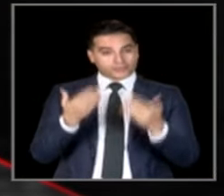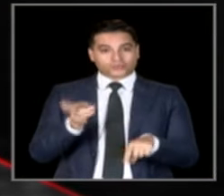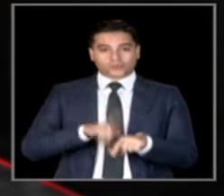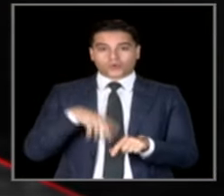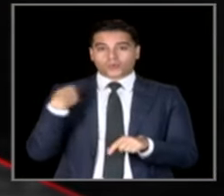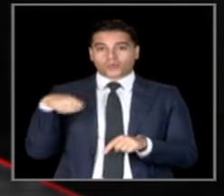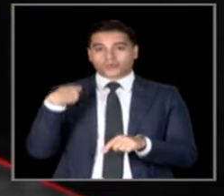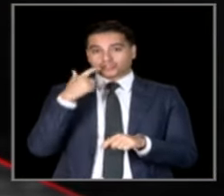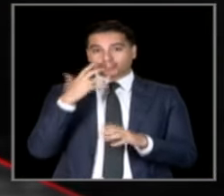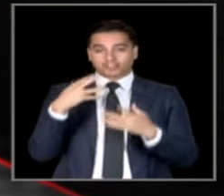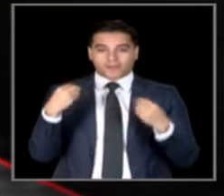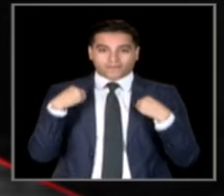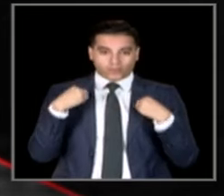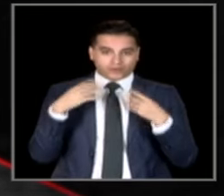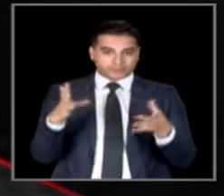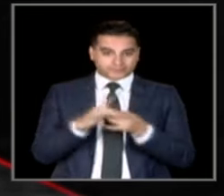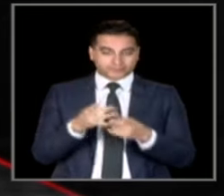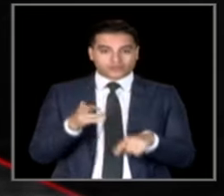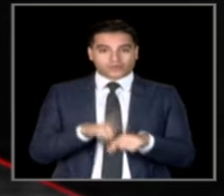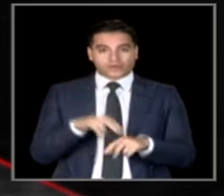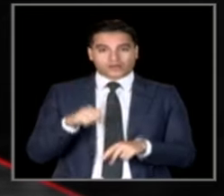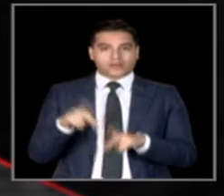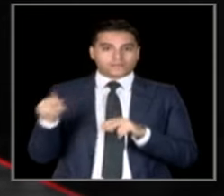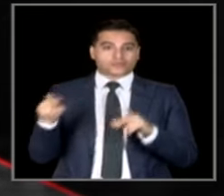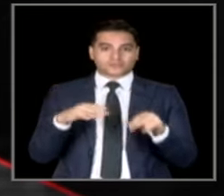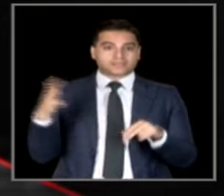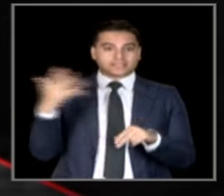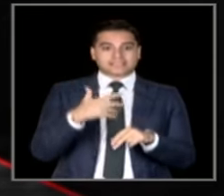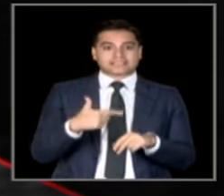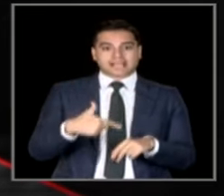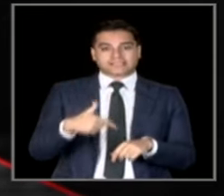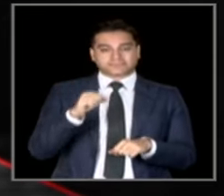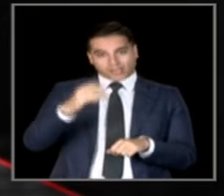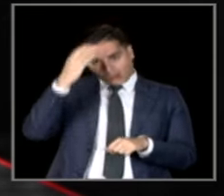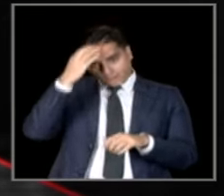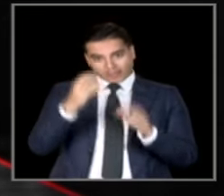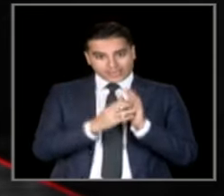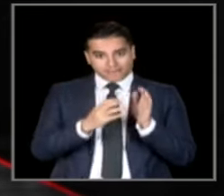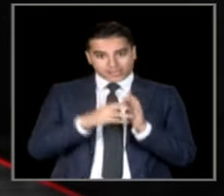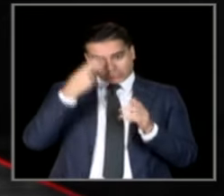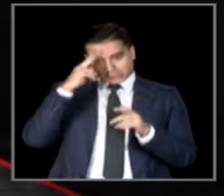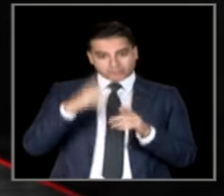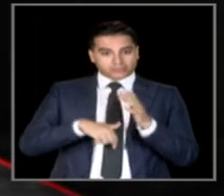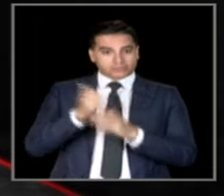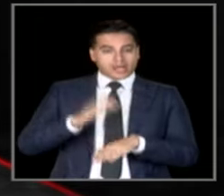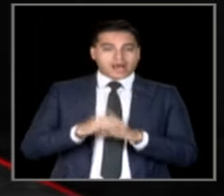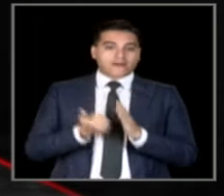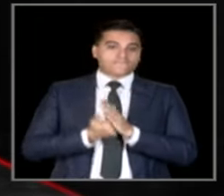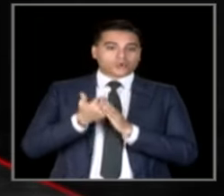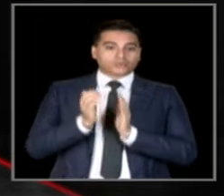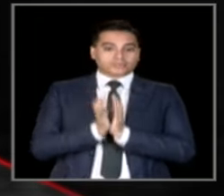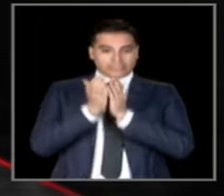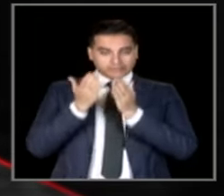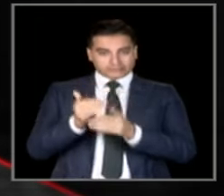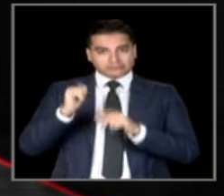بنك اهل مصر، ووزارة الشباب والرياضة. في الموسم السادس من العباقرة جامعات، مين يا ترى اللي حيفوز